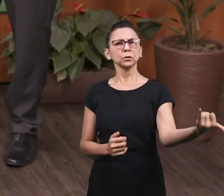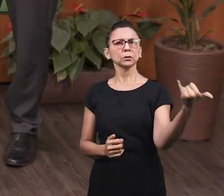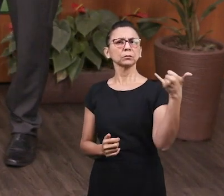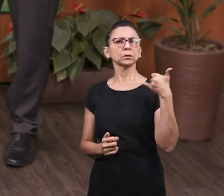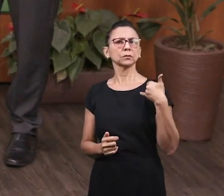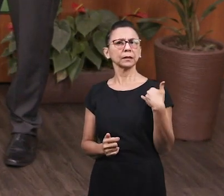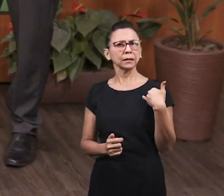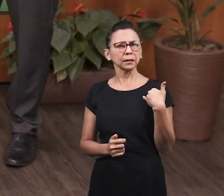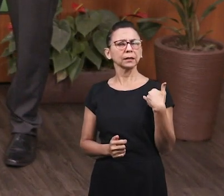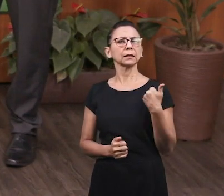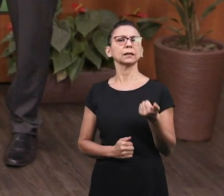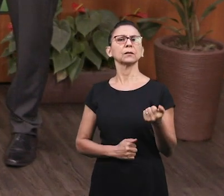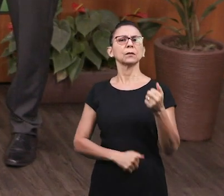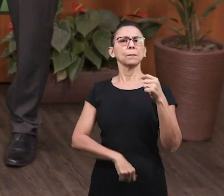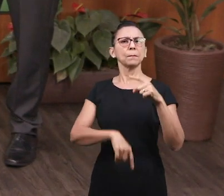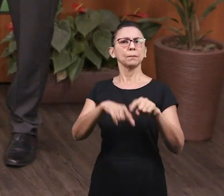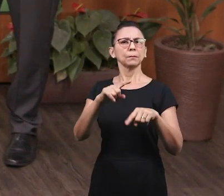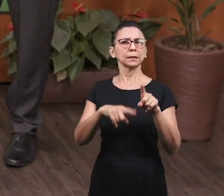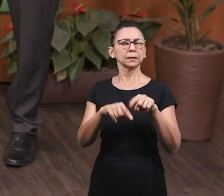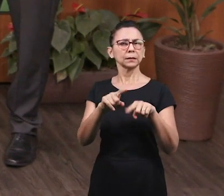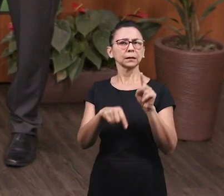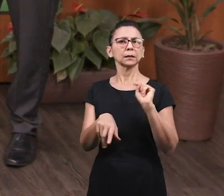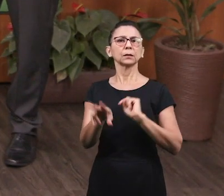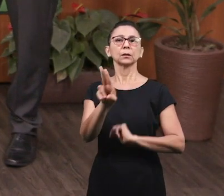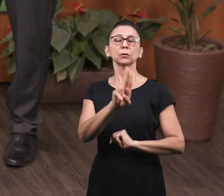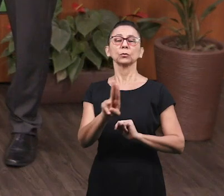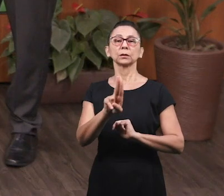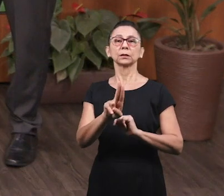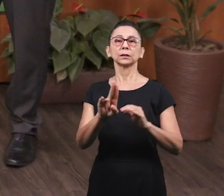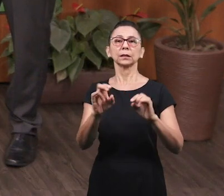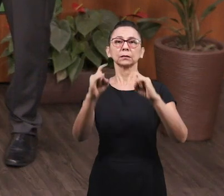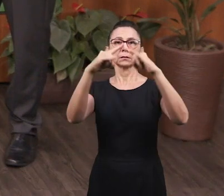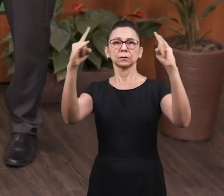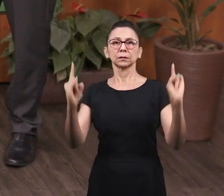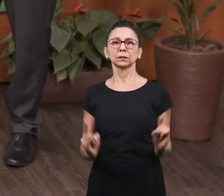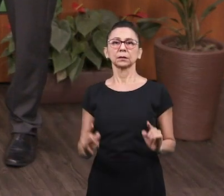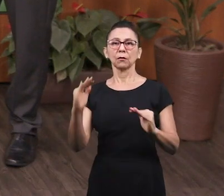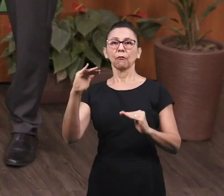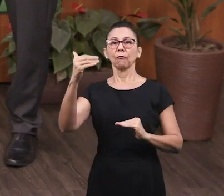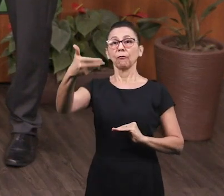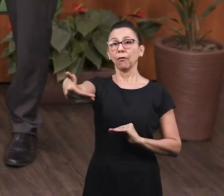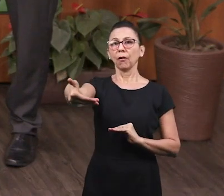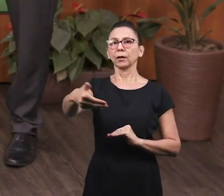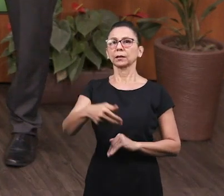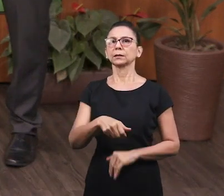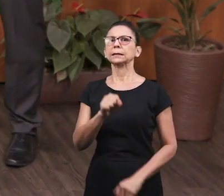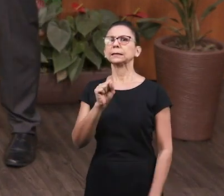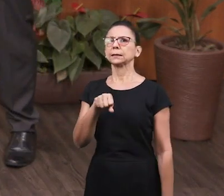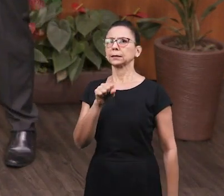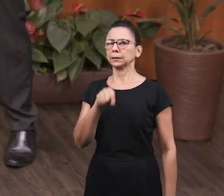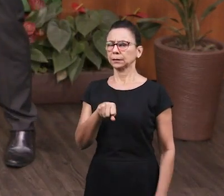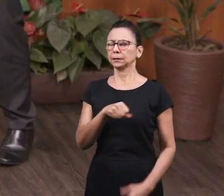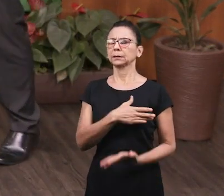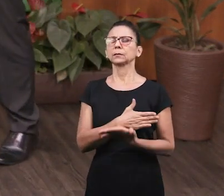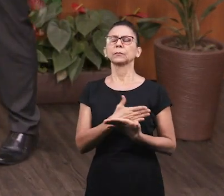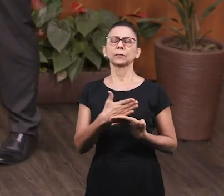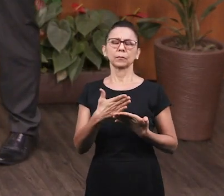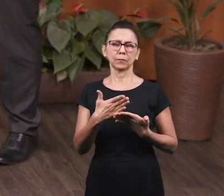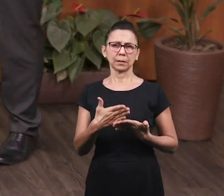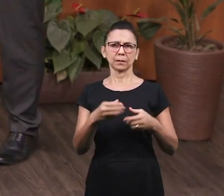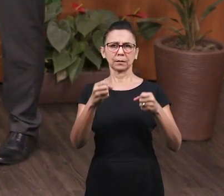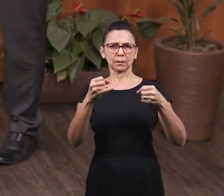parler nous rappeler les matériaux utilisés à l'extérieur du tabernacle? Oui, nous